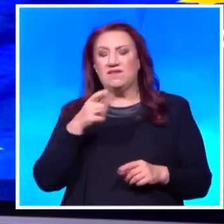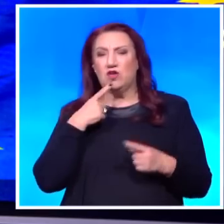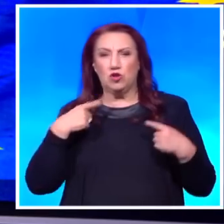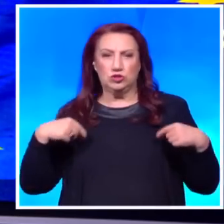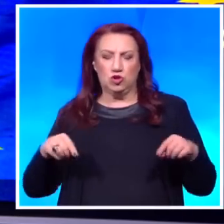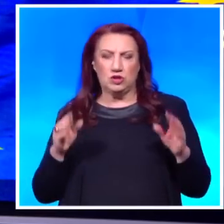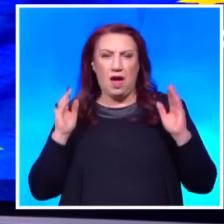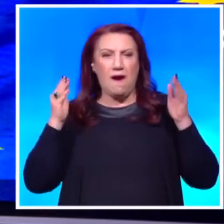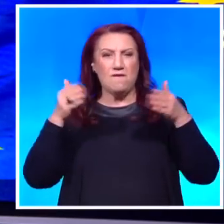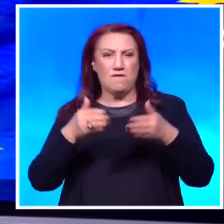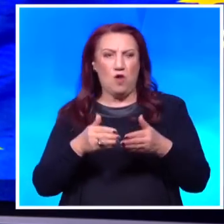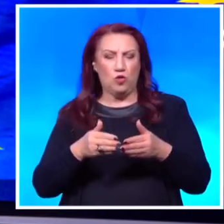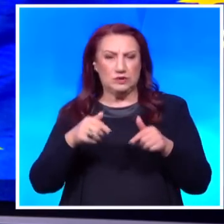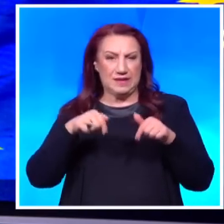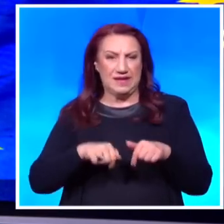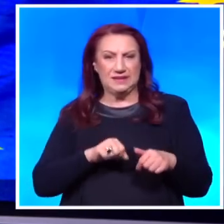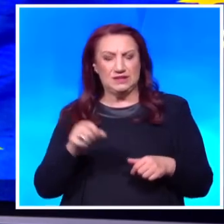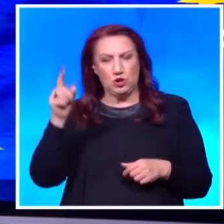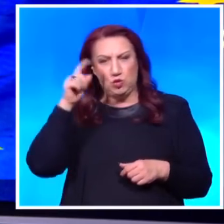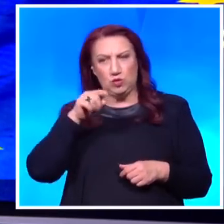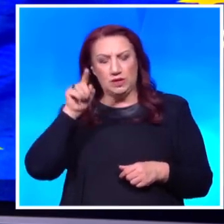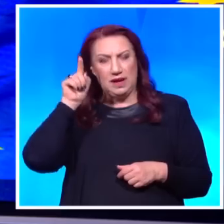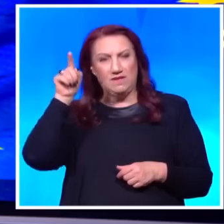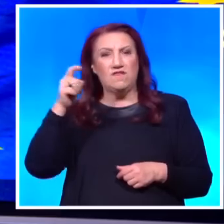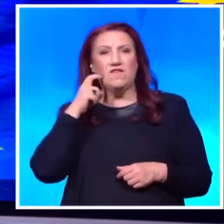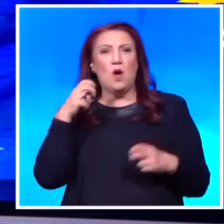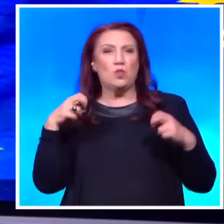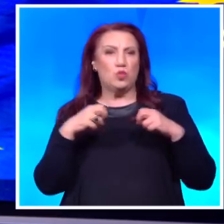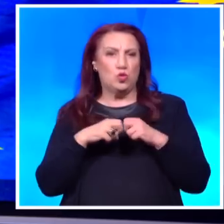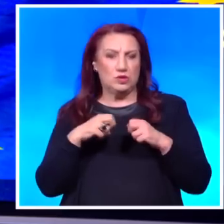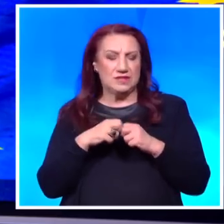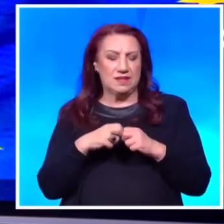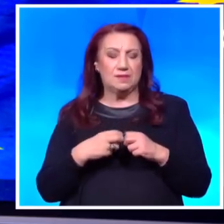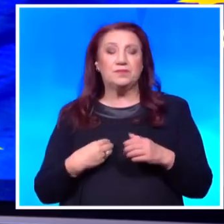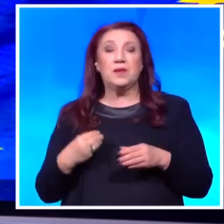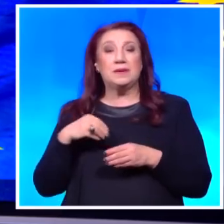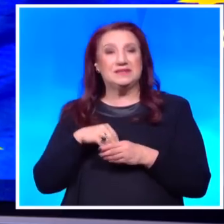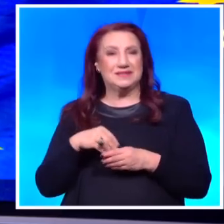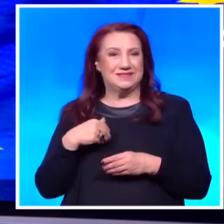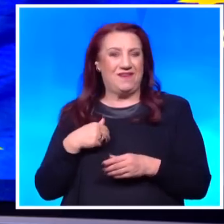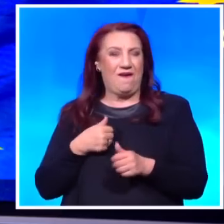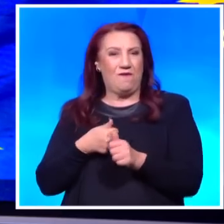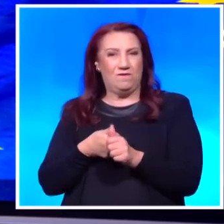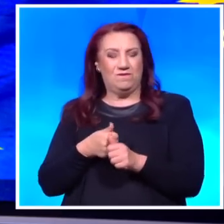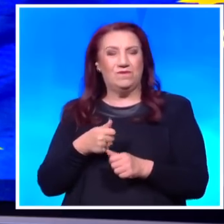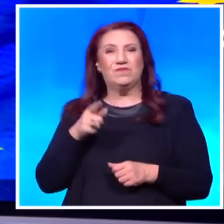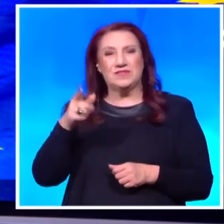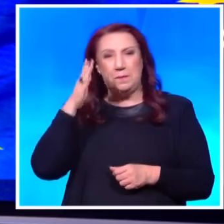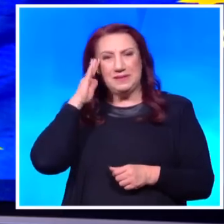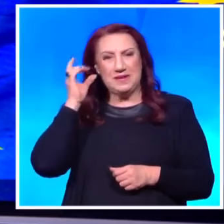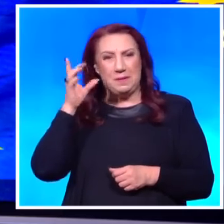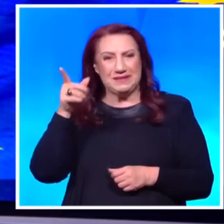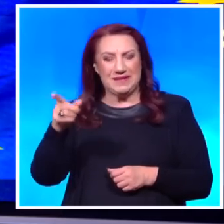на вице-премьера и министър на външните работи Мария Габриел в Брюксел. А ще се обсъжда ли кой ще е следващият ни еврокомисар, който